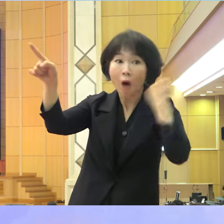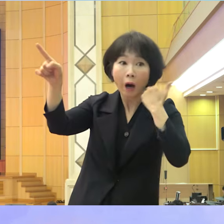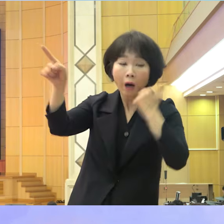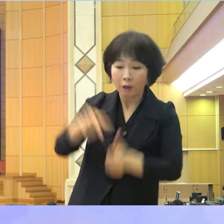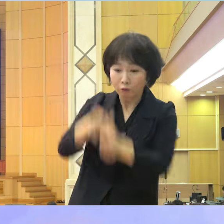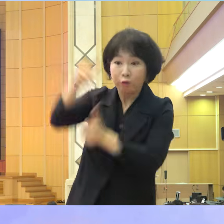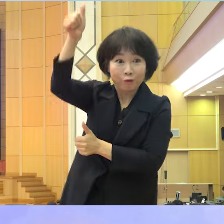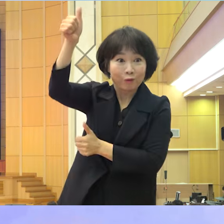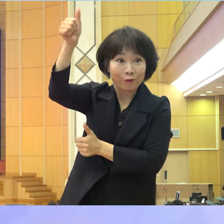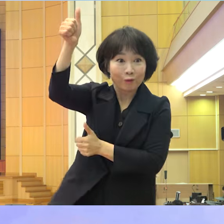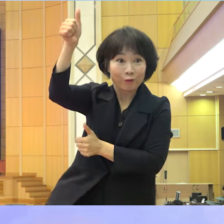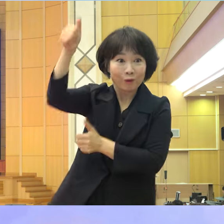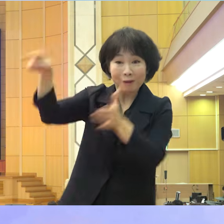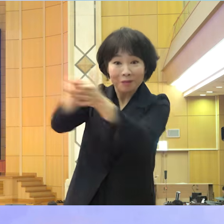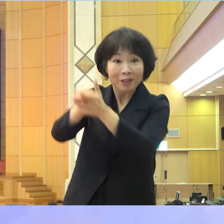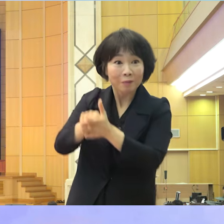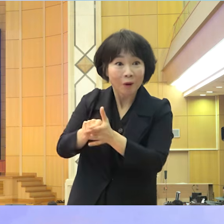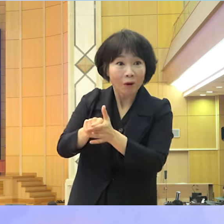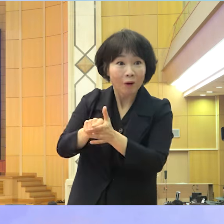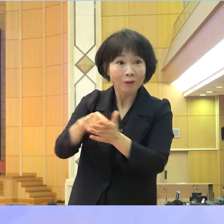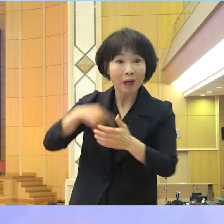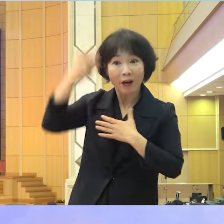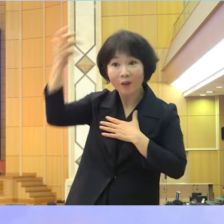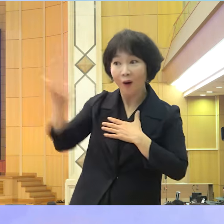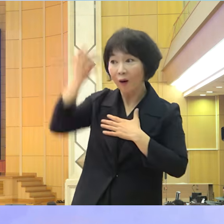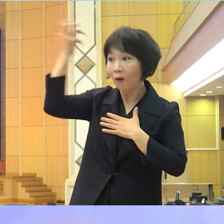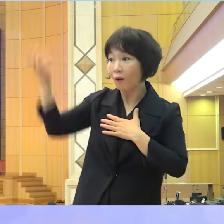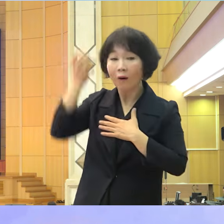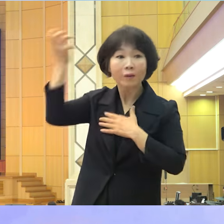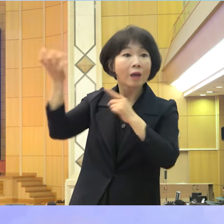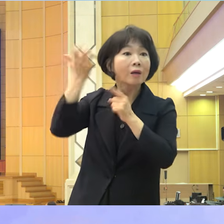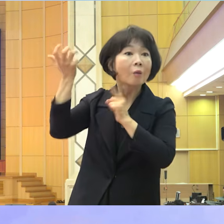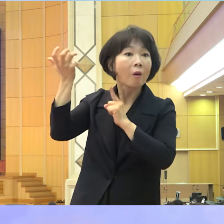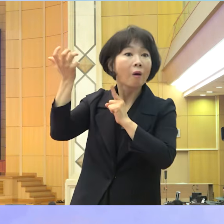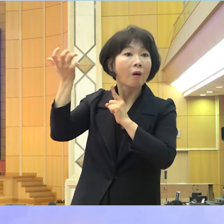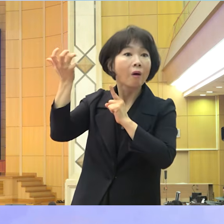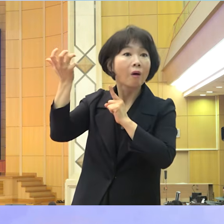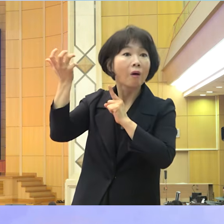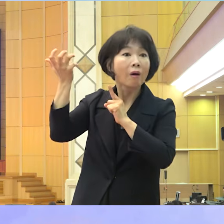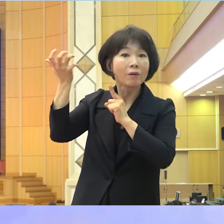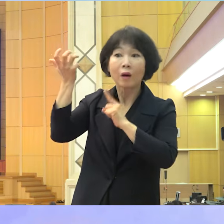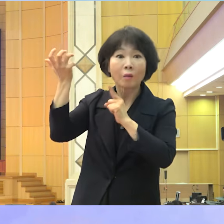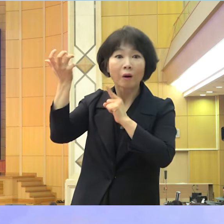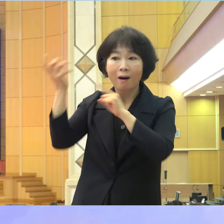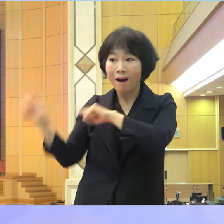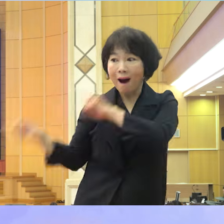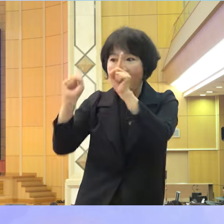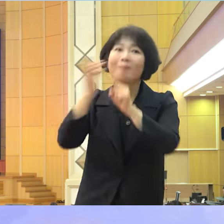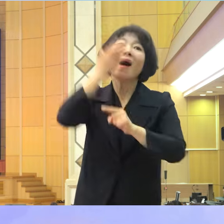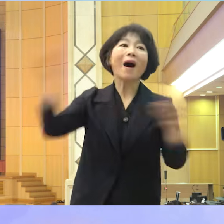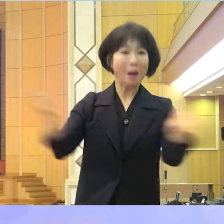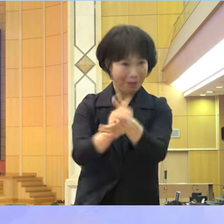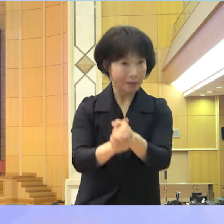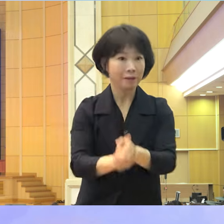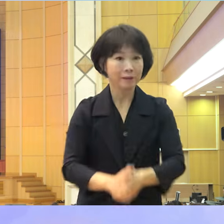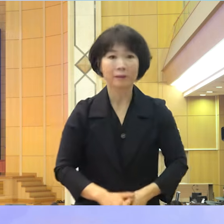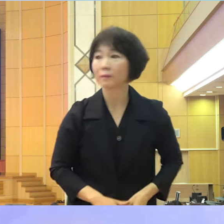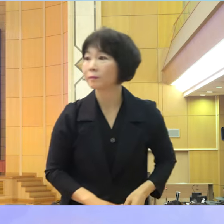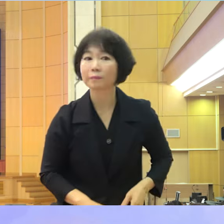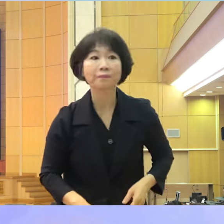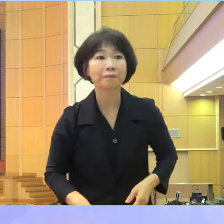죽었던 영이 살아났어. 내 영혼이 잘 된 거야. 그 다음에는 아까 말해서 채찍에